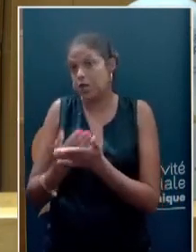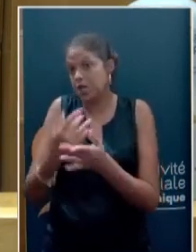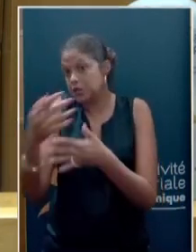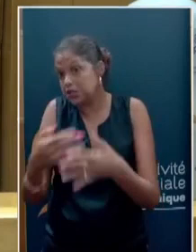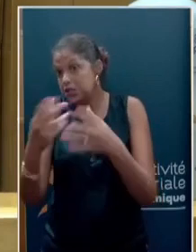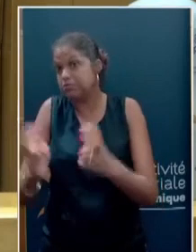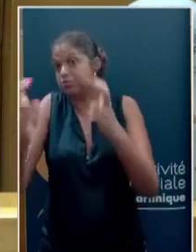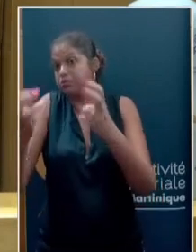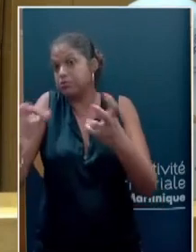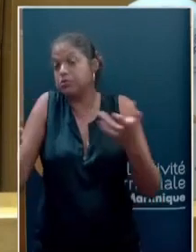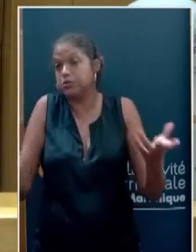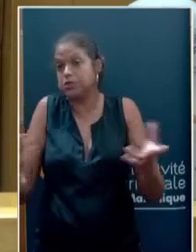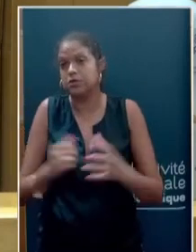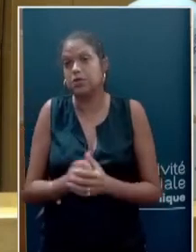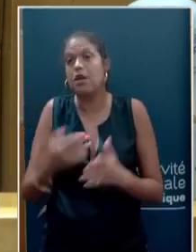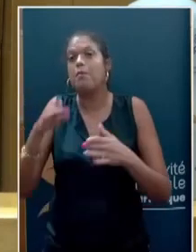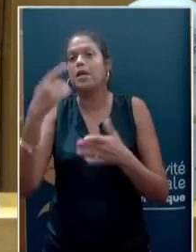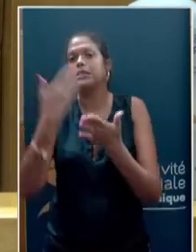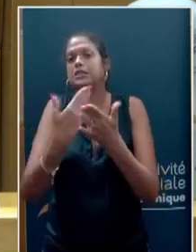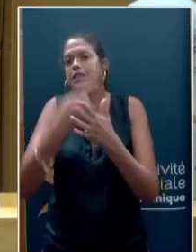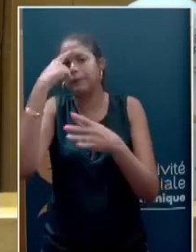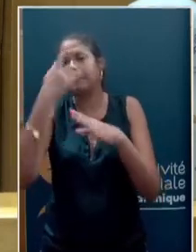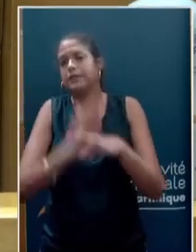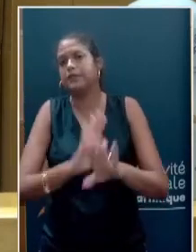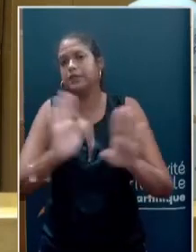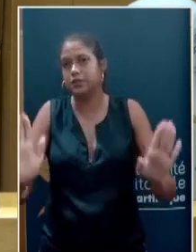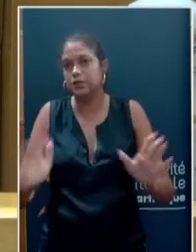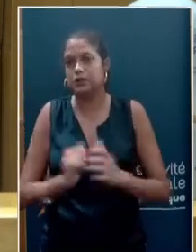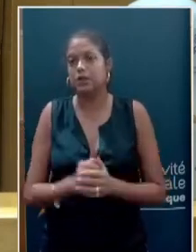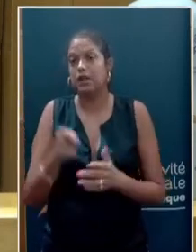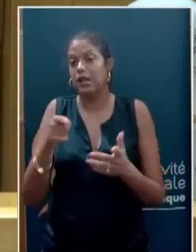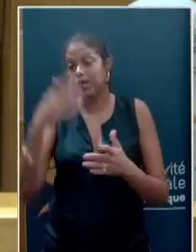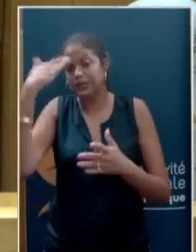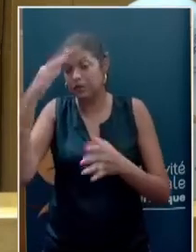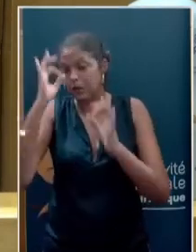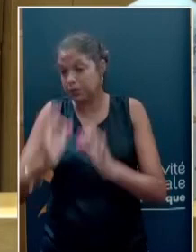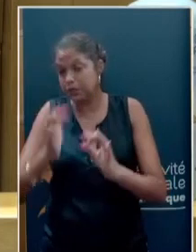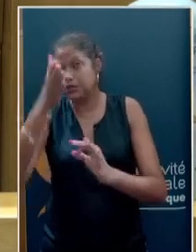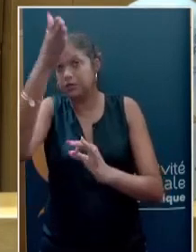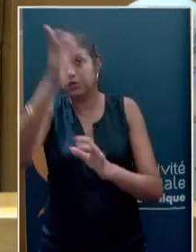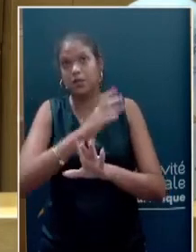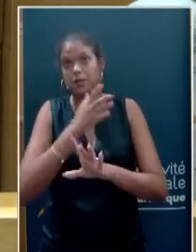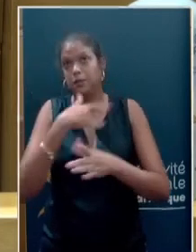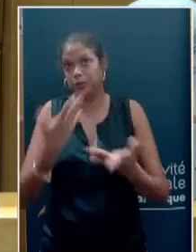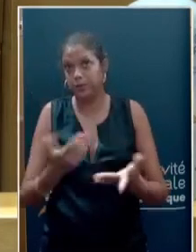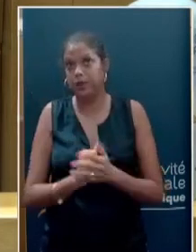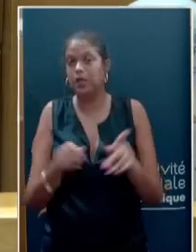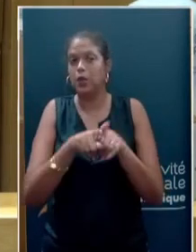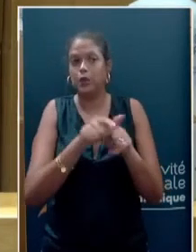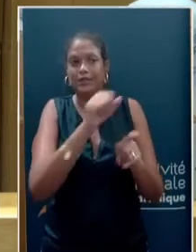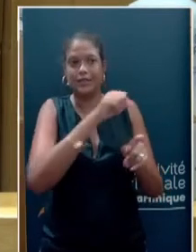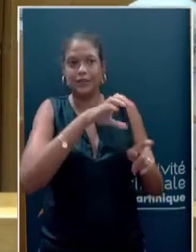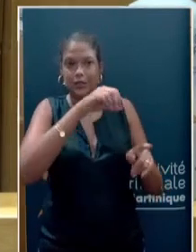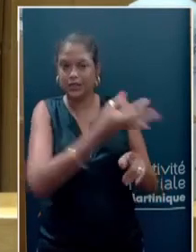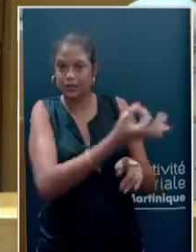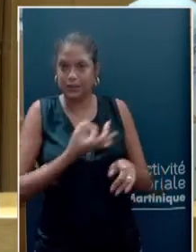faire. C'est des prévisions. Personne ne peut lire avec précision l'avenir, d'autant plus que, comme l'a dit le CESEM, il manque